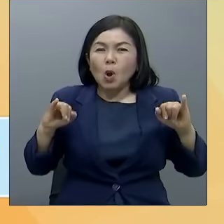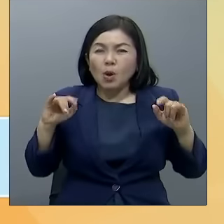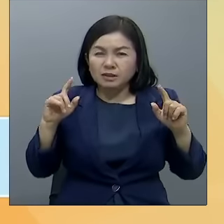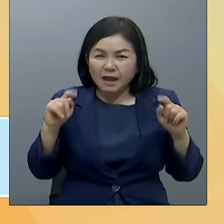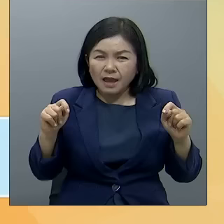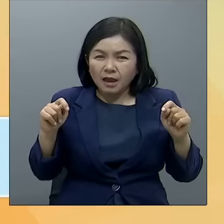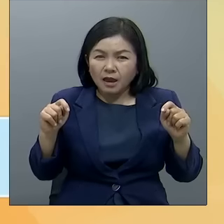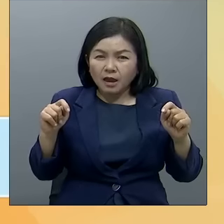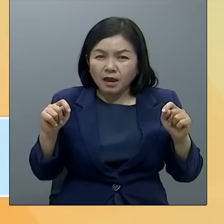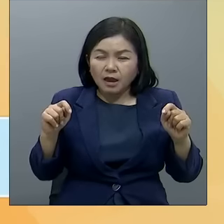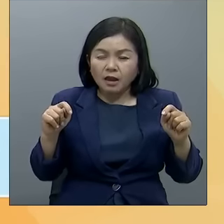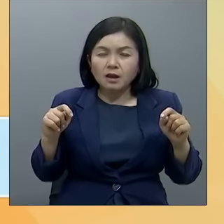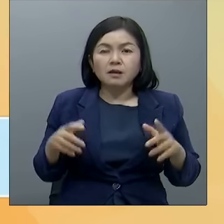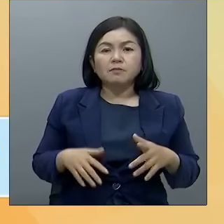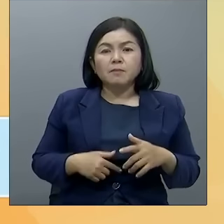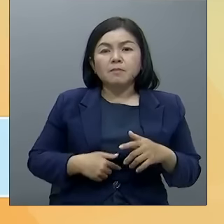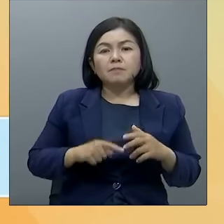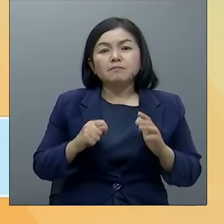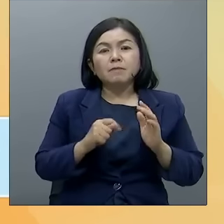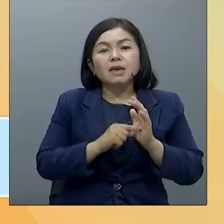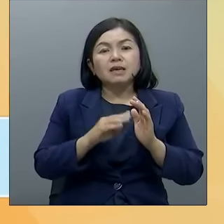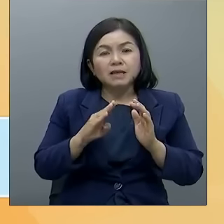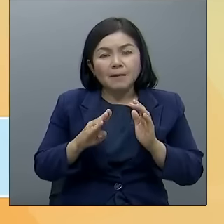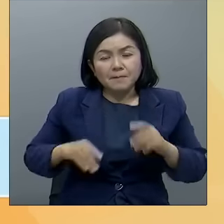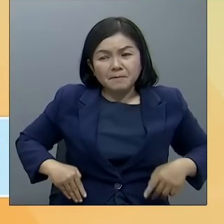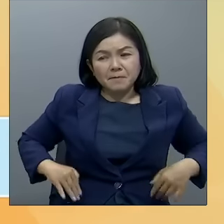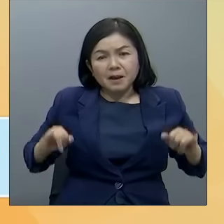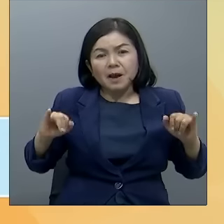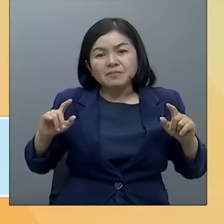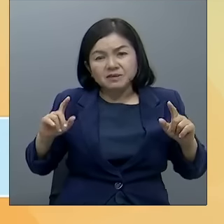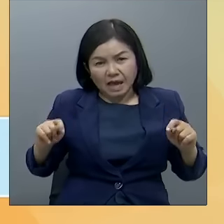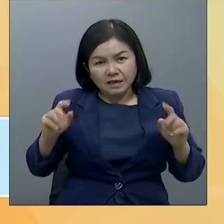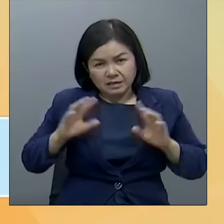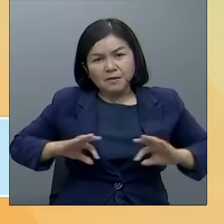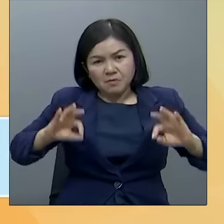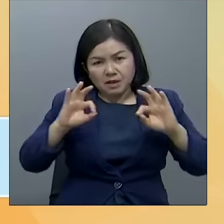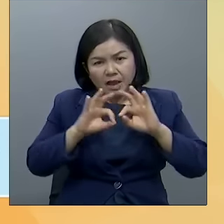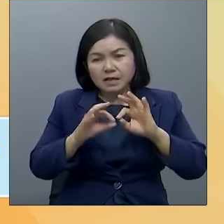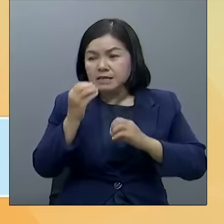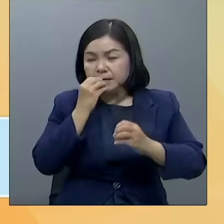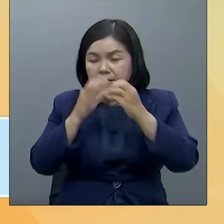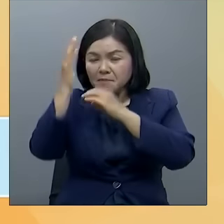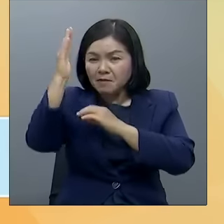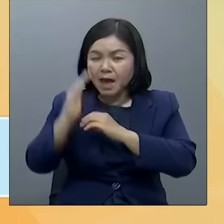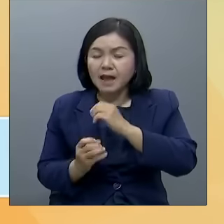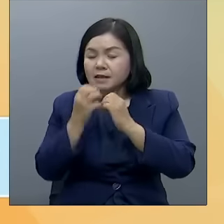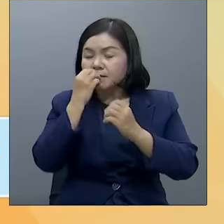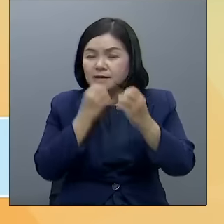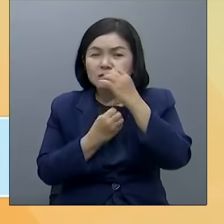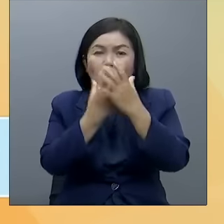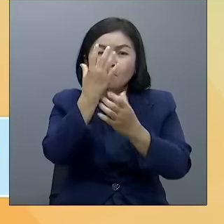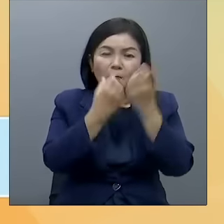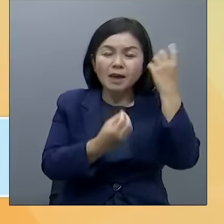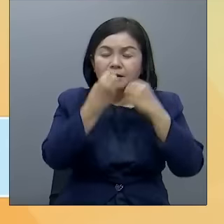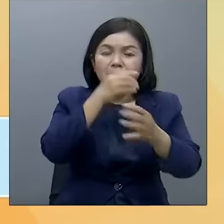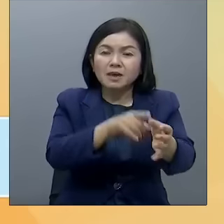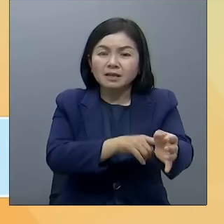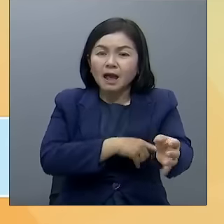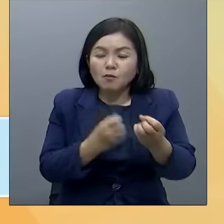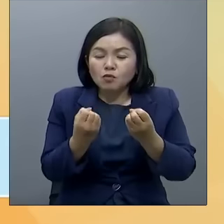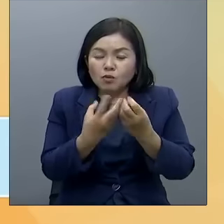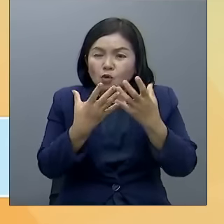ของเสียของเราคือไม่ตับก็ไตจะมีอยู่2อวัยวะหลายๆครั้งเรารับประทานสมุนไพรต่อเนื่องกันเป็นระยะเวลานานๆอาจจะมีผลต่อการ